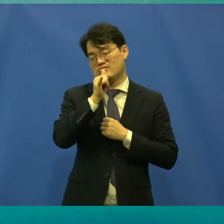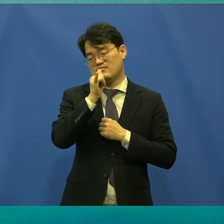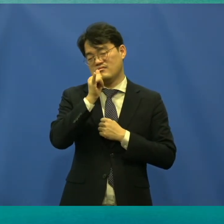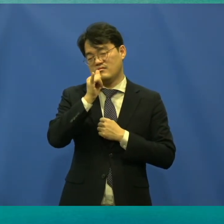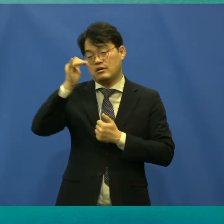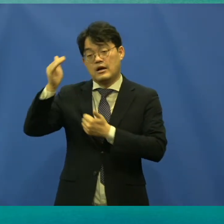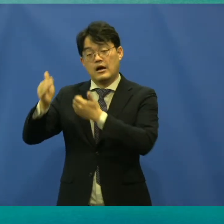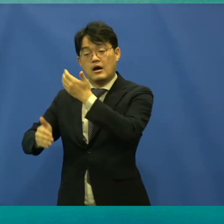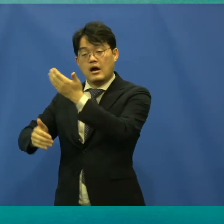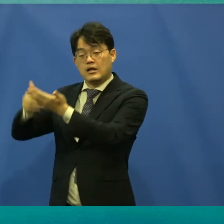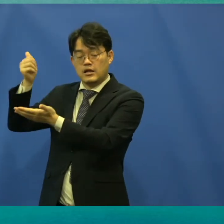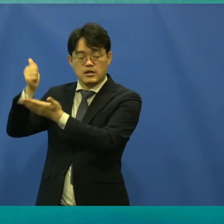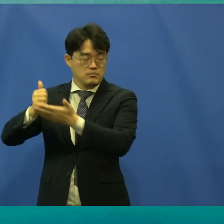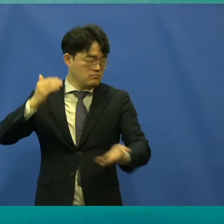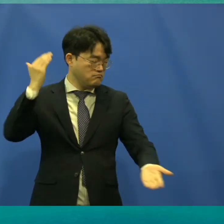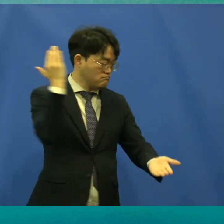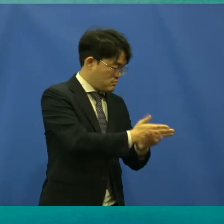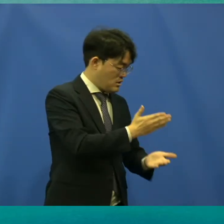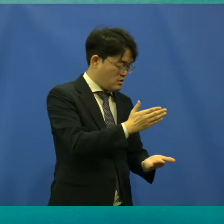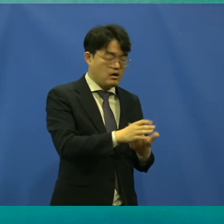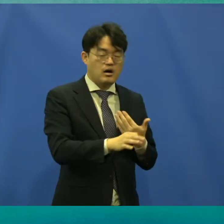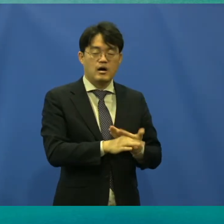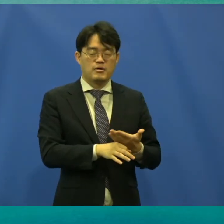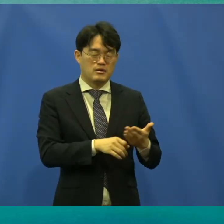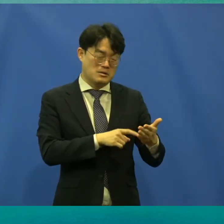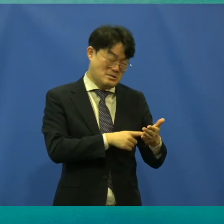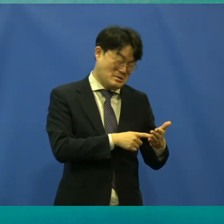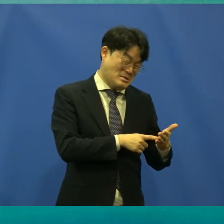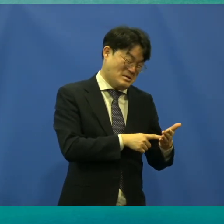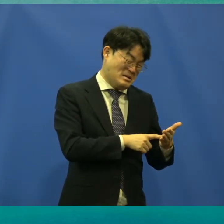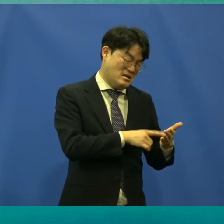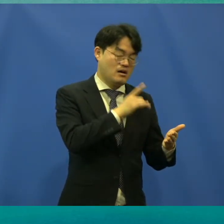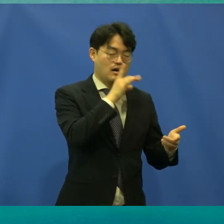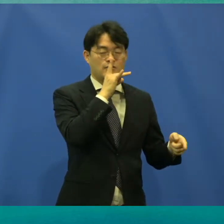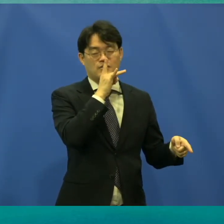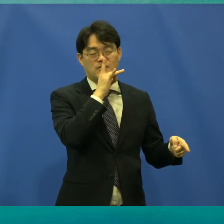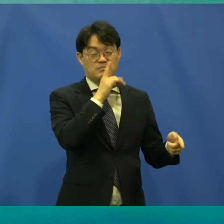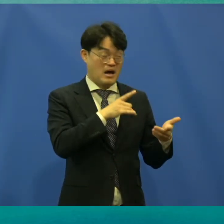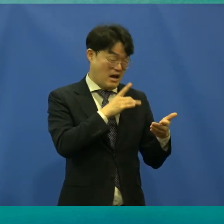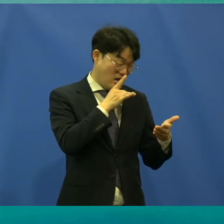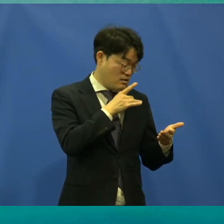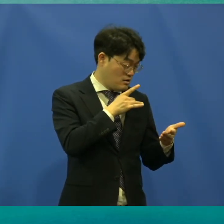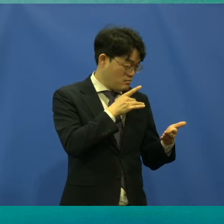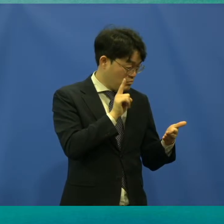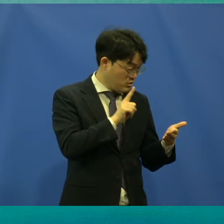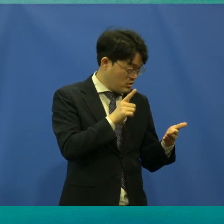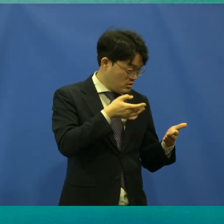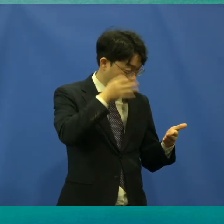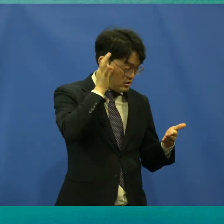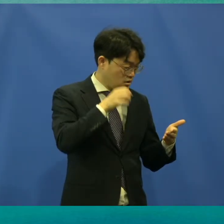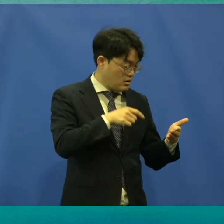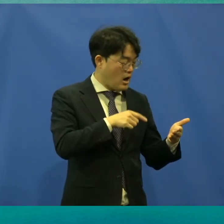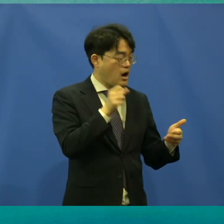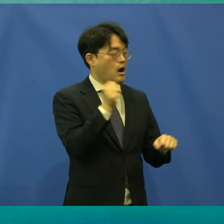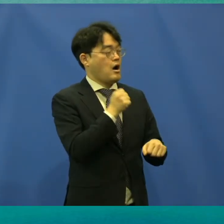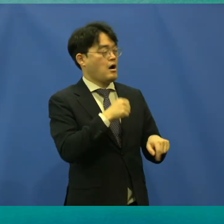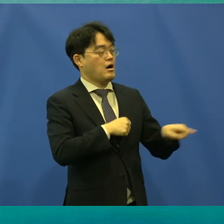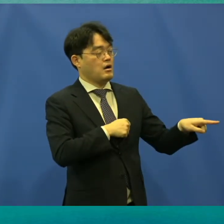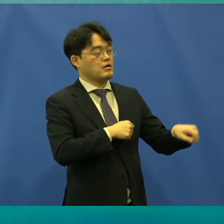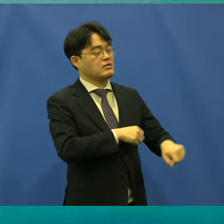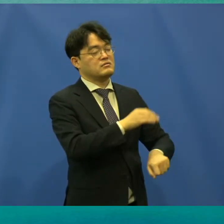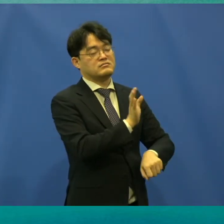그때는 안 되는 게 은혜요 축복입니다. 받아들이기는 어렵죠.